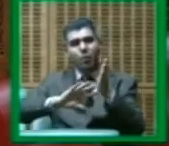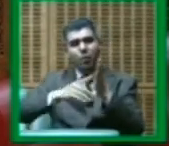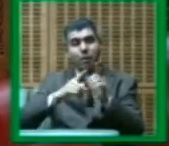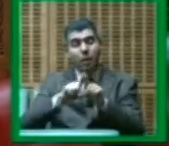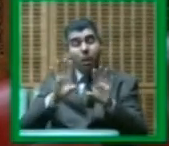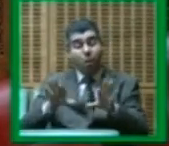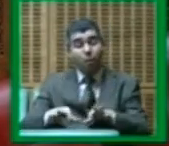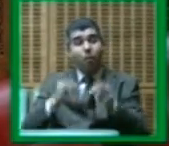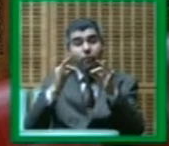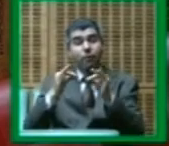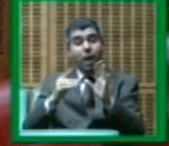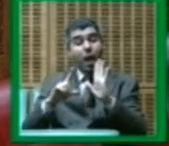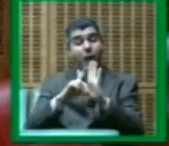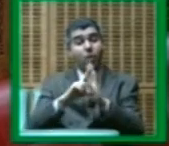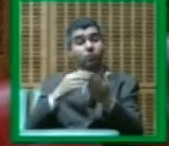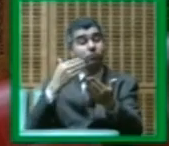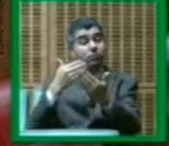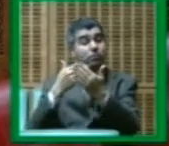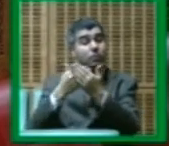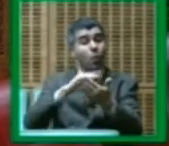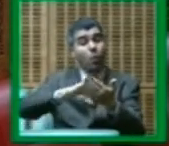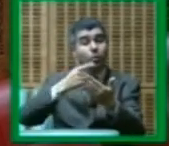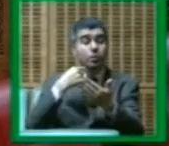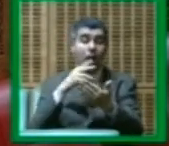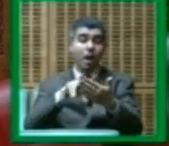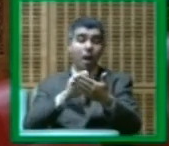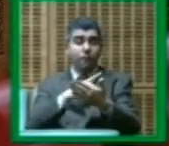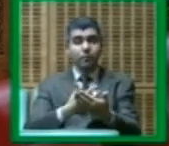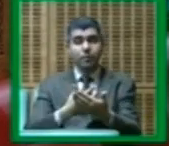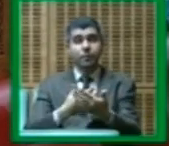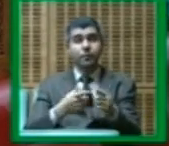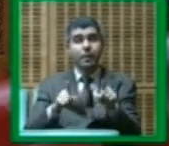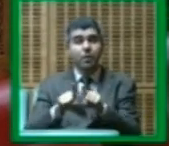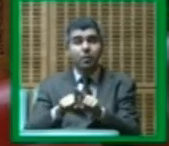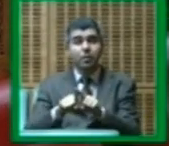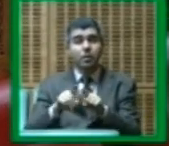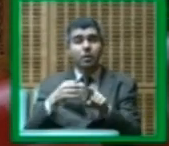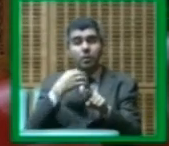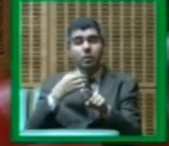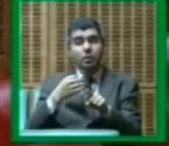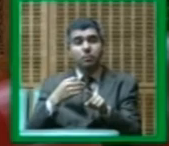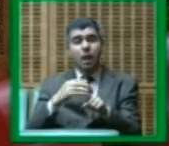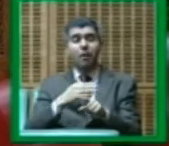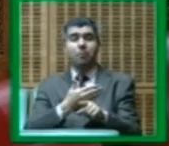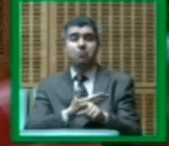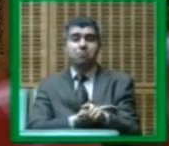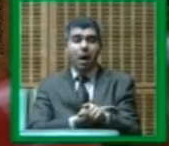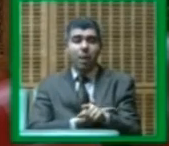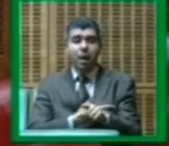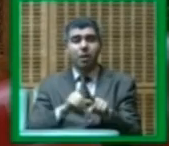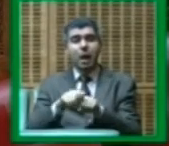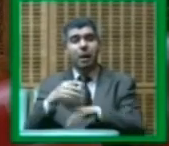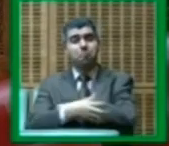الجوهر، والجوهر بالنسبة إلينا وما نفكر فيه هو أن نعتمد ليس فقط الأم